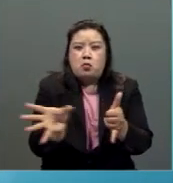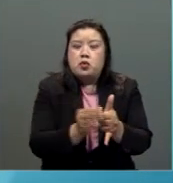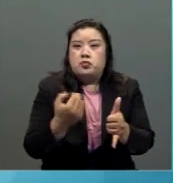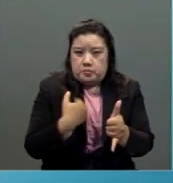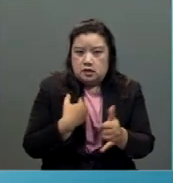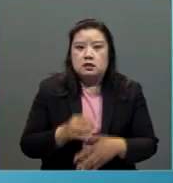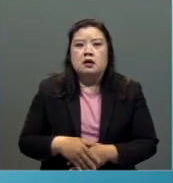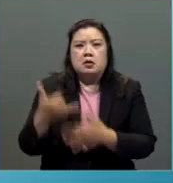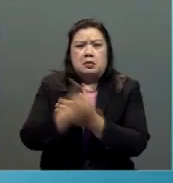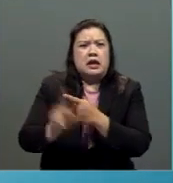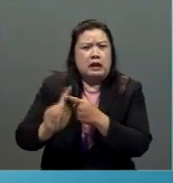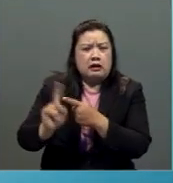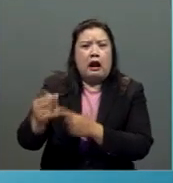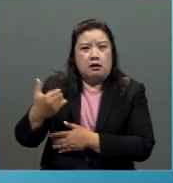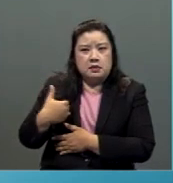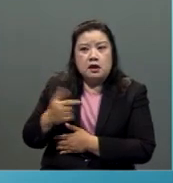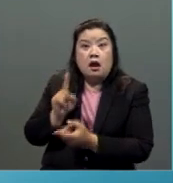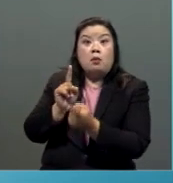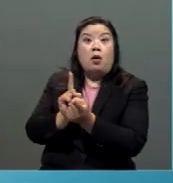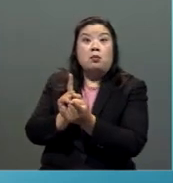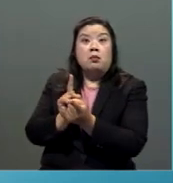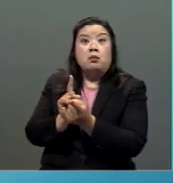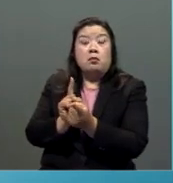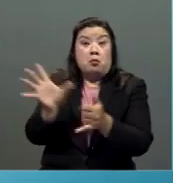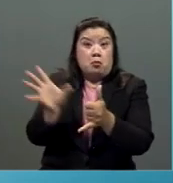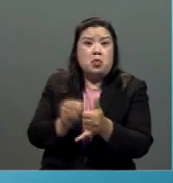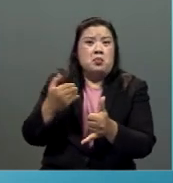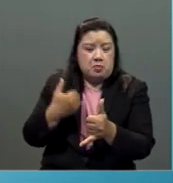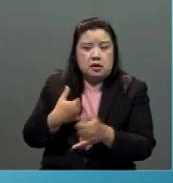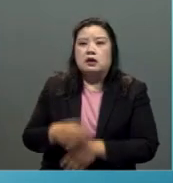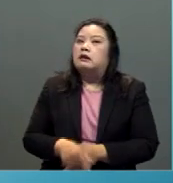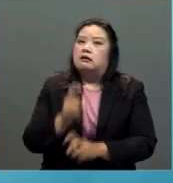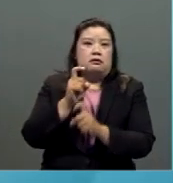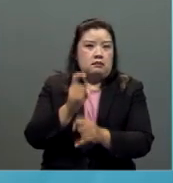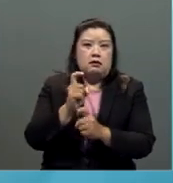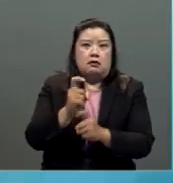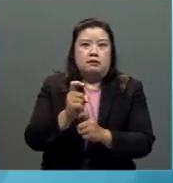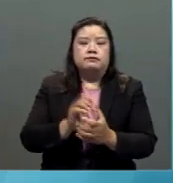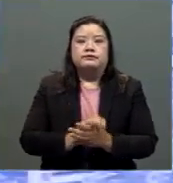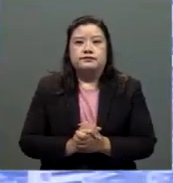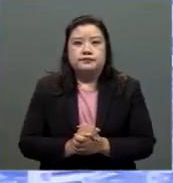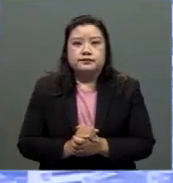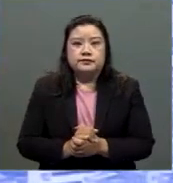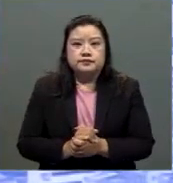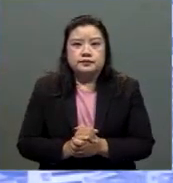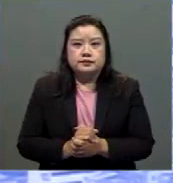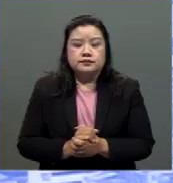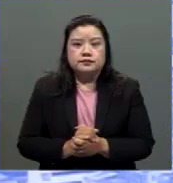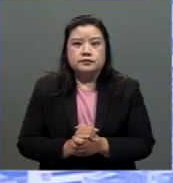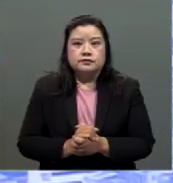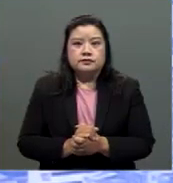าตินะครับกับคนต่างชาตินะครับซึ่งอันนี้ก็มีความเสี่ยงด้วยเช่นกันนะครับครับก็มี